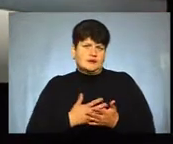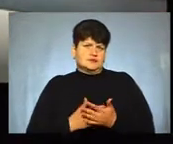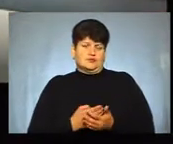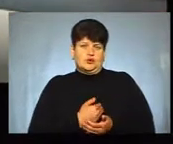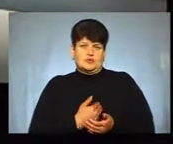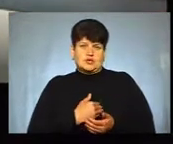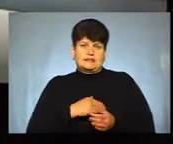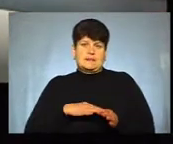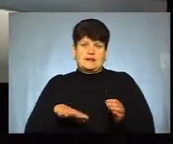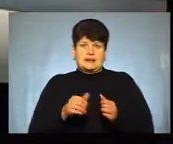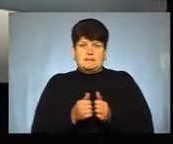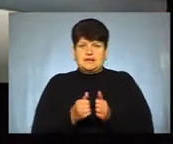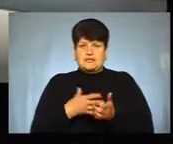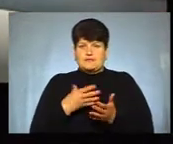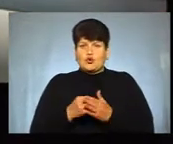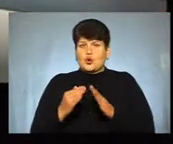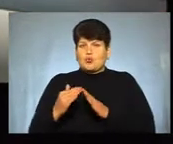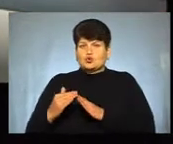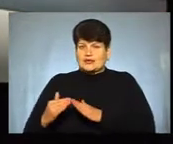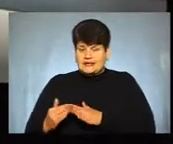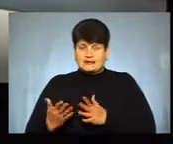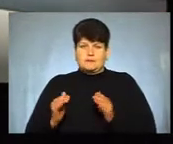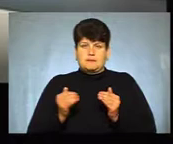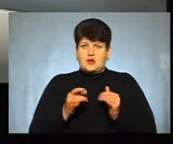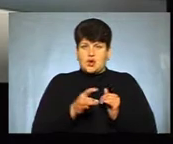майданчиків поблизу, біля своїх будинків, в